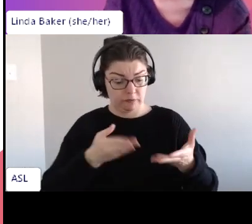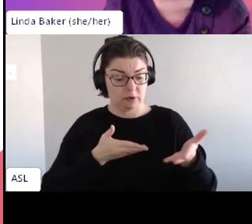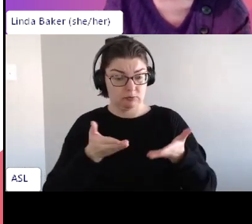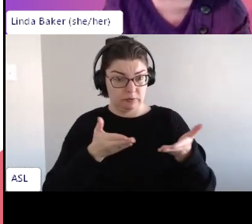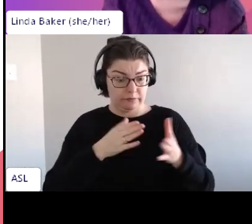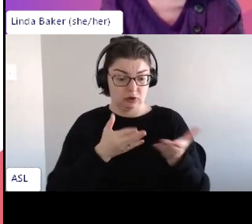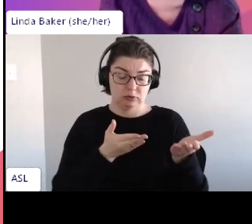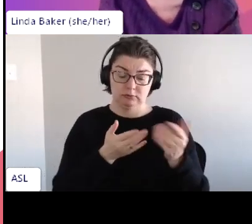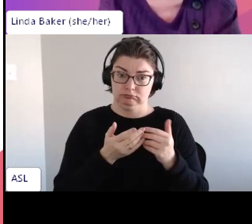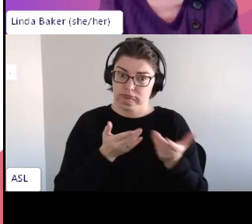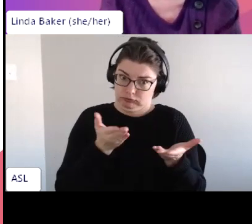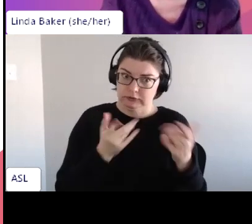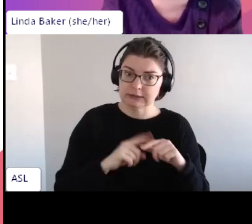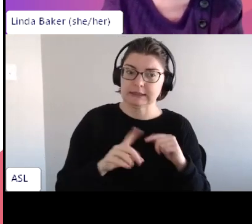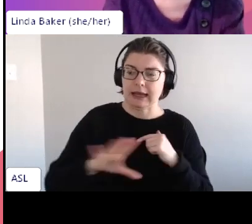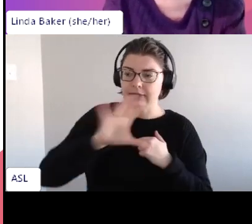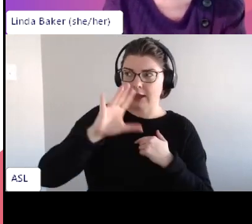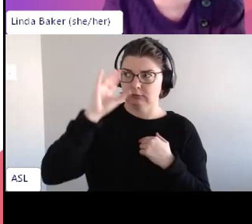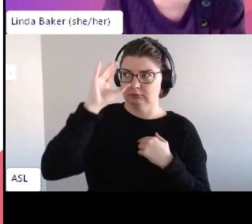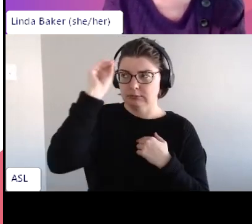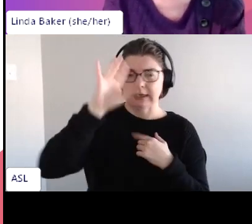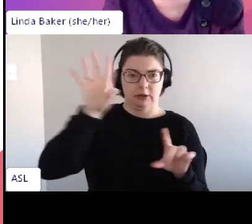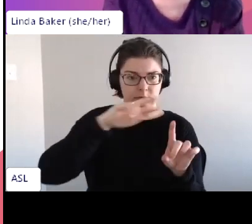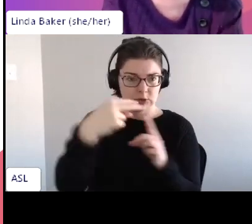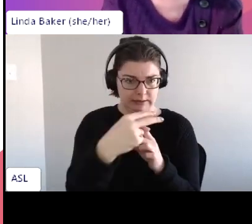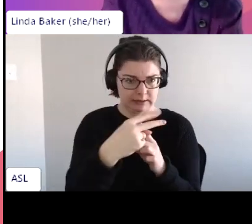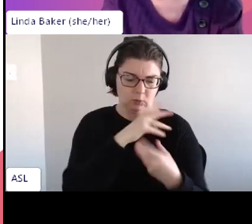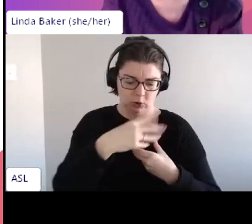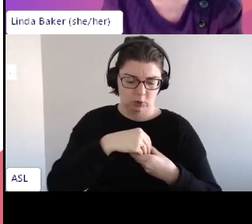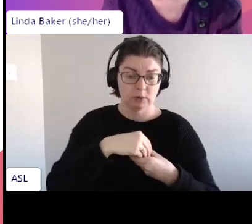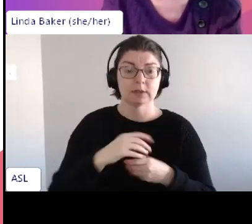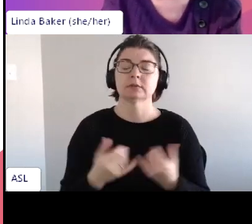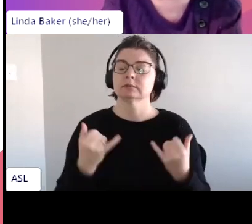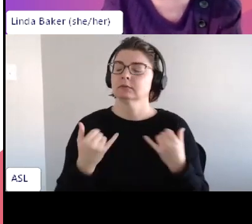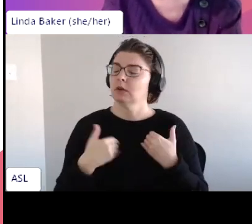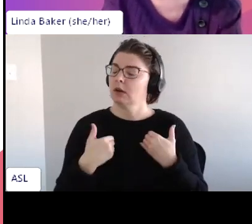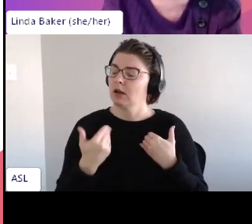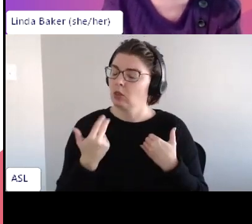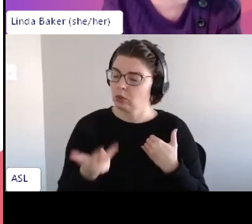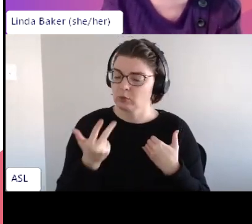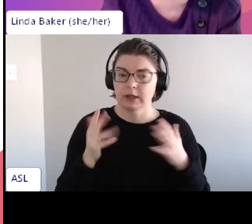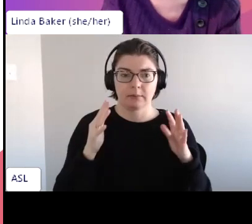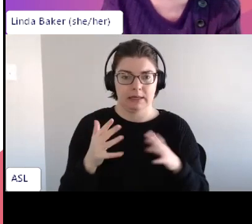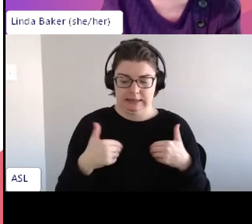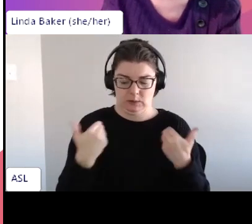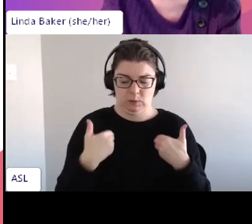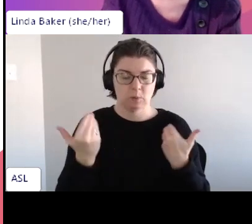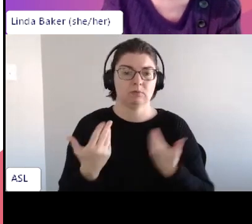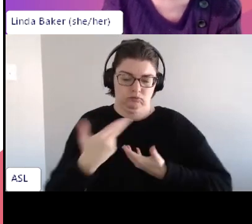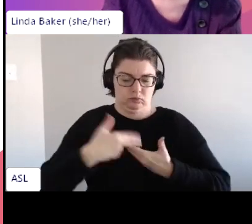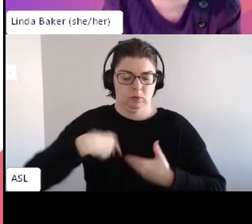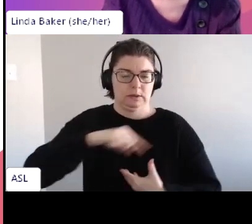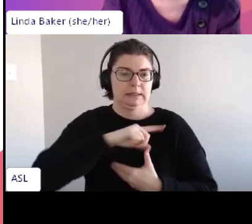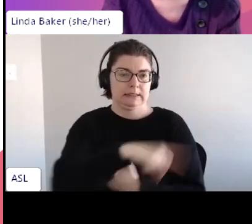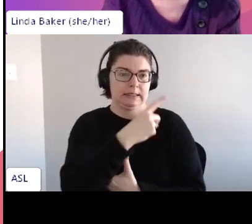secteur de la justice et des services de protection de l'enfance et qui vont nous fournir la perspective aujourd'hui nous avons d'incroyables